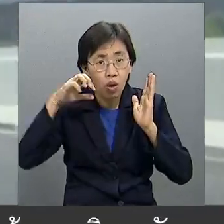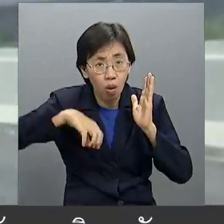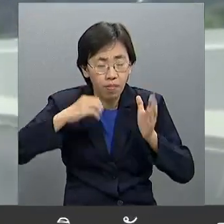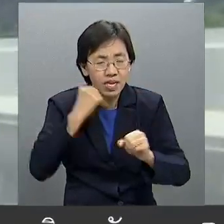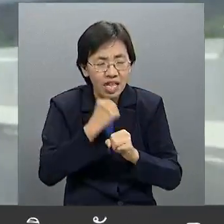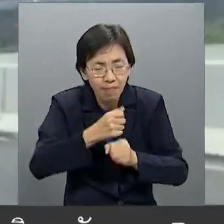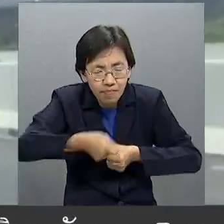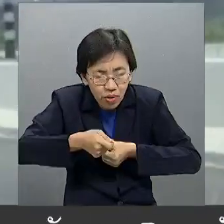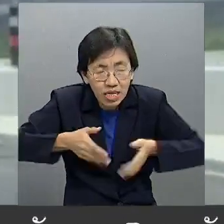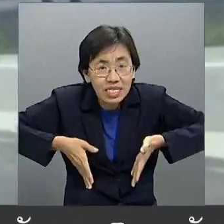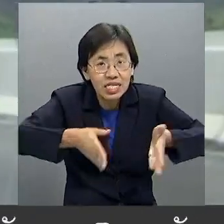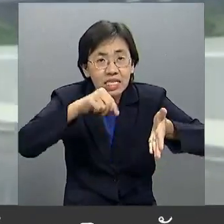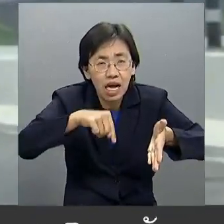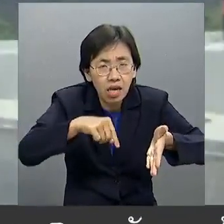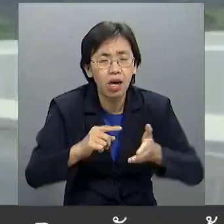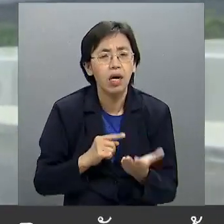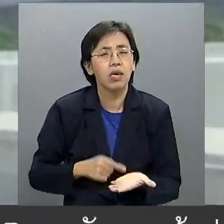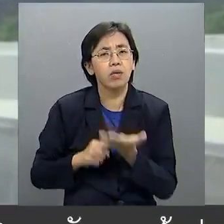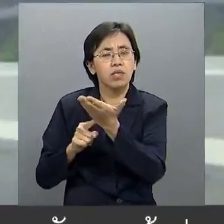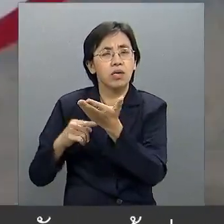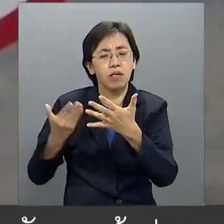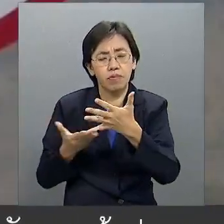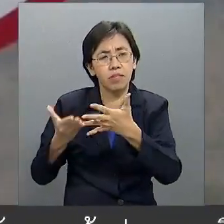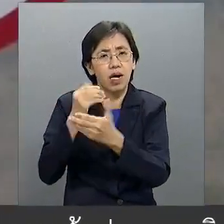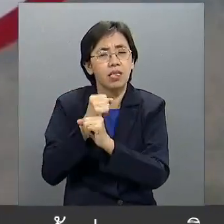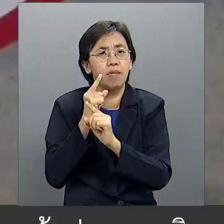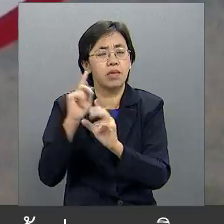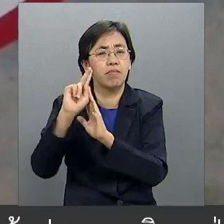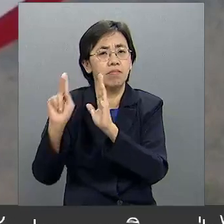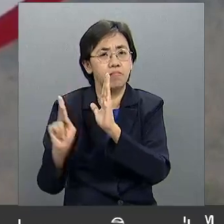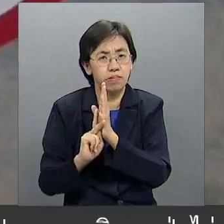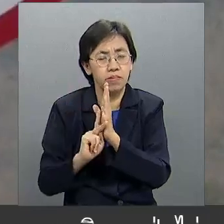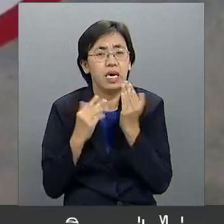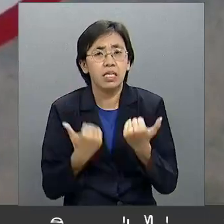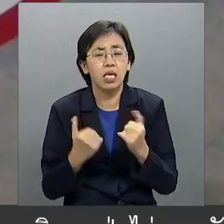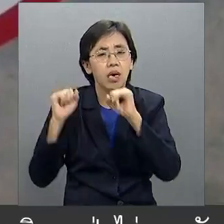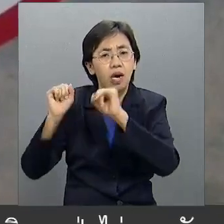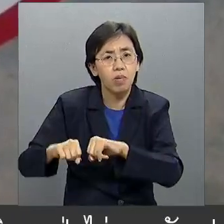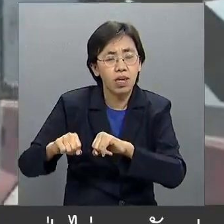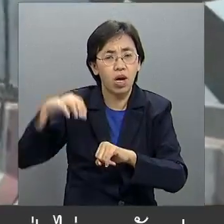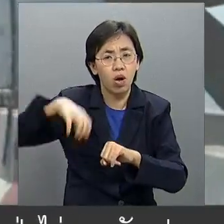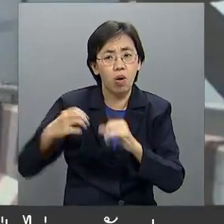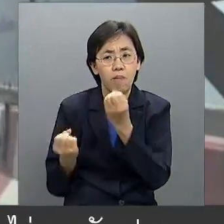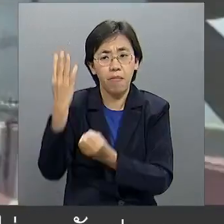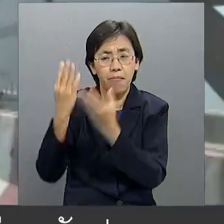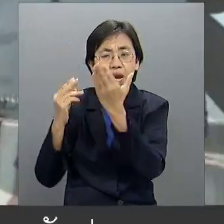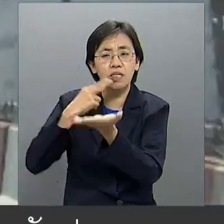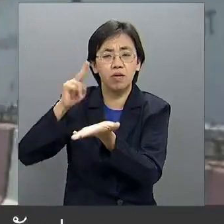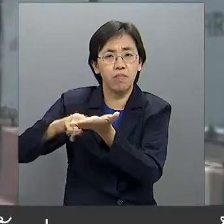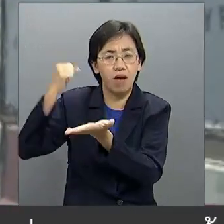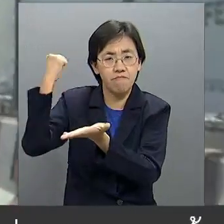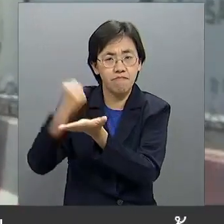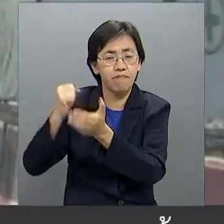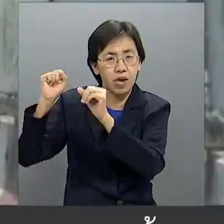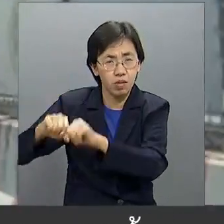ตามขั้นตอนรวมถึงปฏิบัติและระเบียบข้อกฎหมายและได้รับอนุญาตจากกรมป่าไม้เรียบร้อยแล้วโดยล่าสุดก็มี